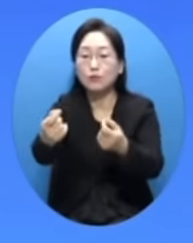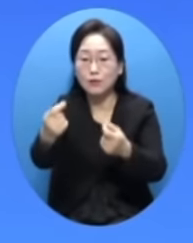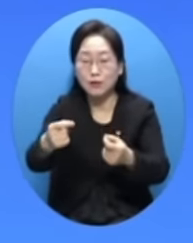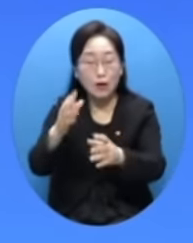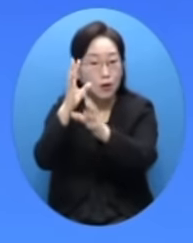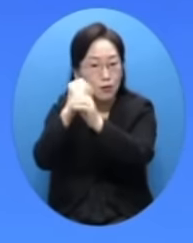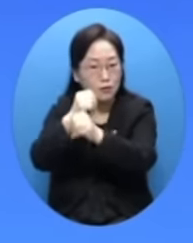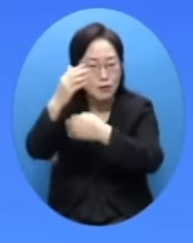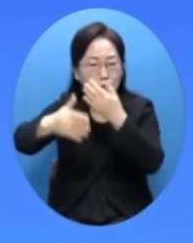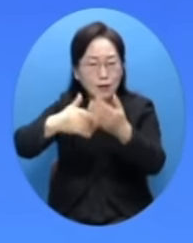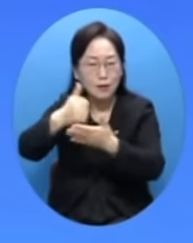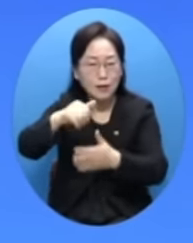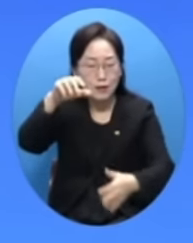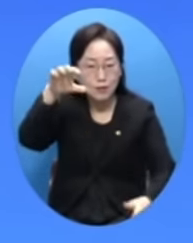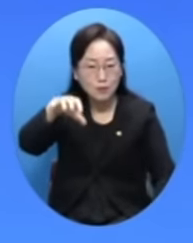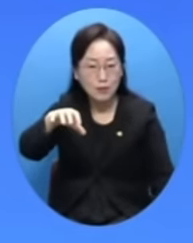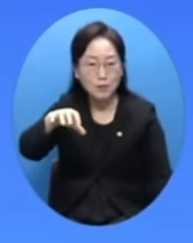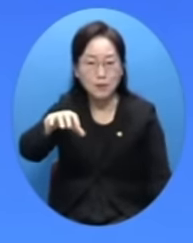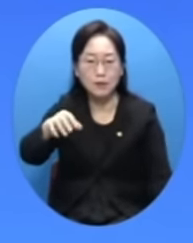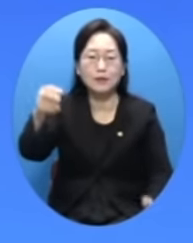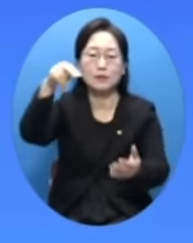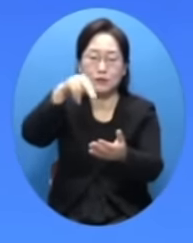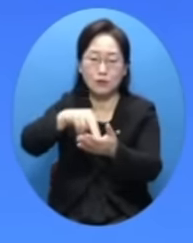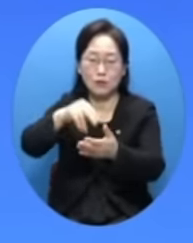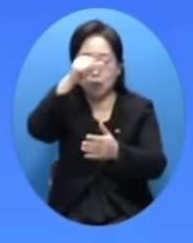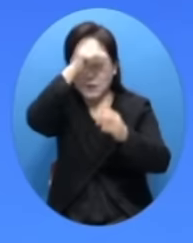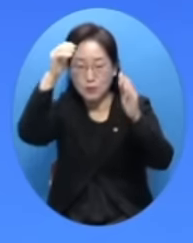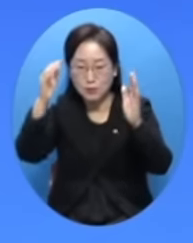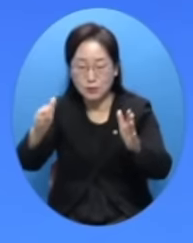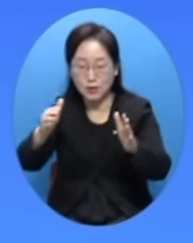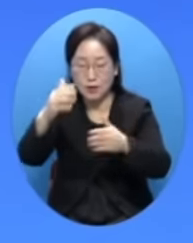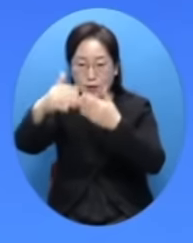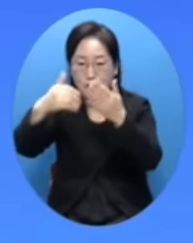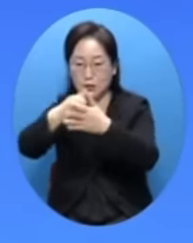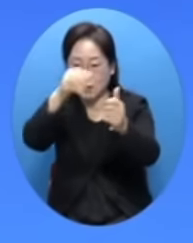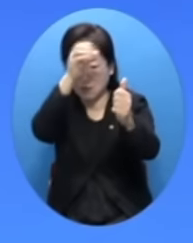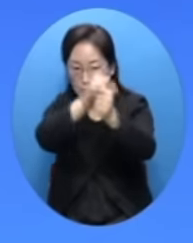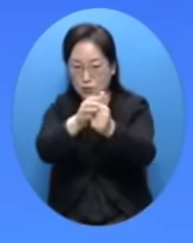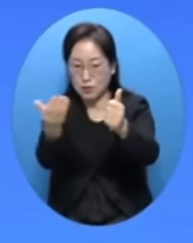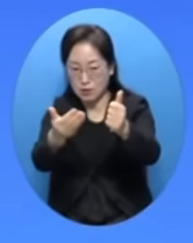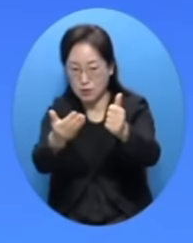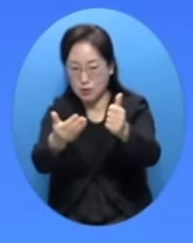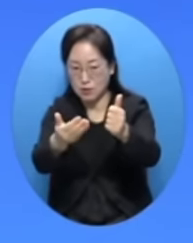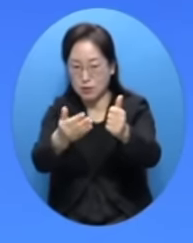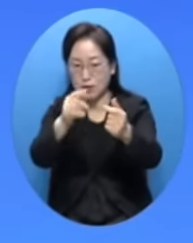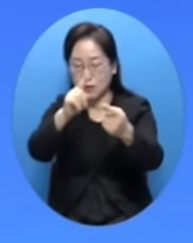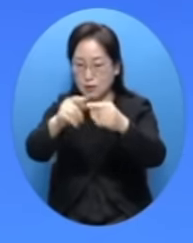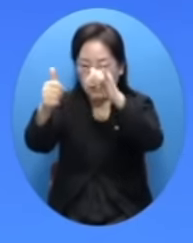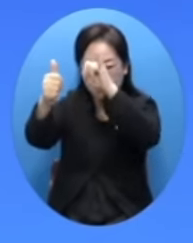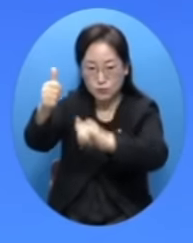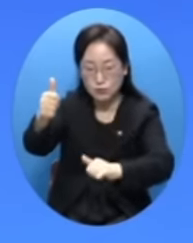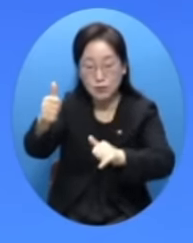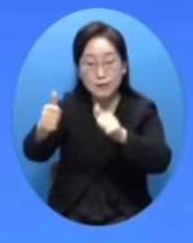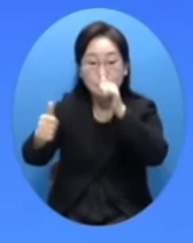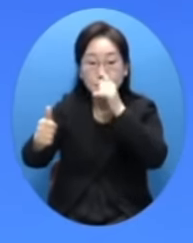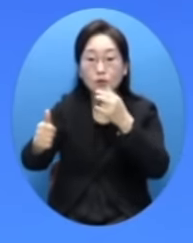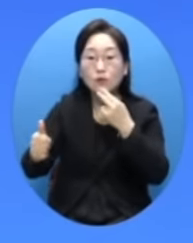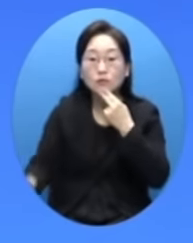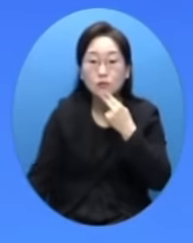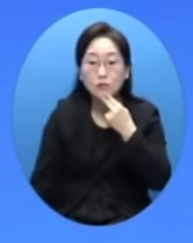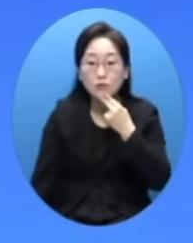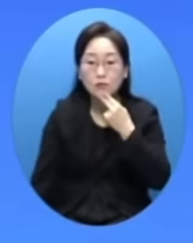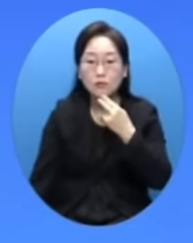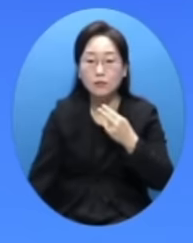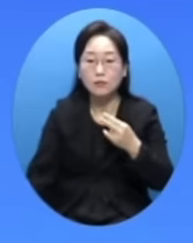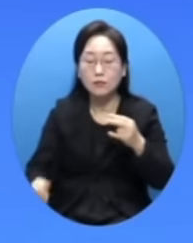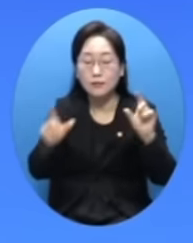한평생 우리에 막힌 사명을 가지고 우리가 얼만큼 주님을 위해 일했는가 우리의 한